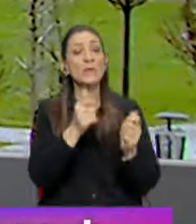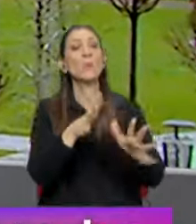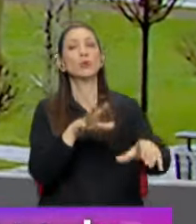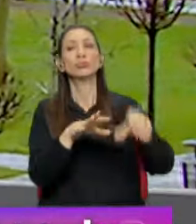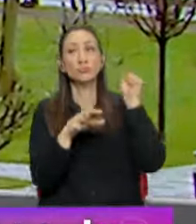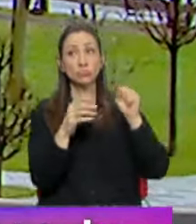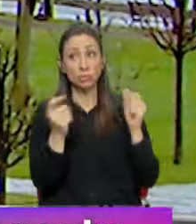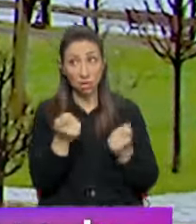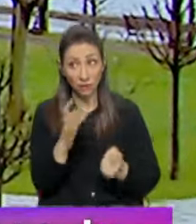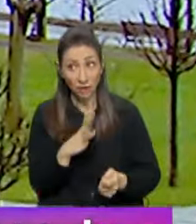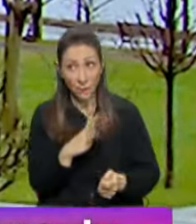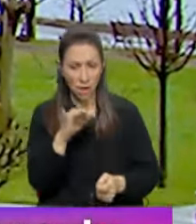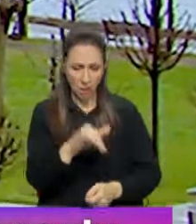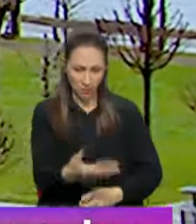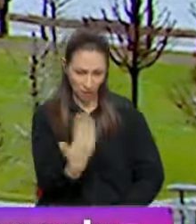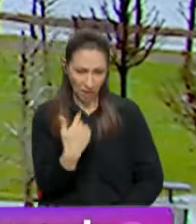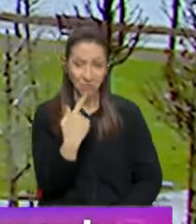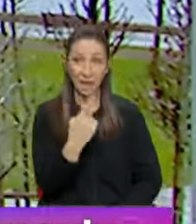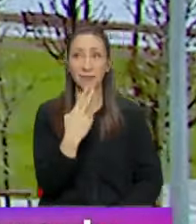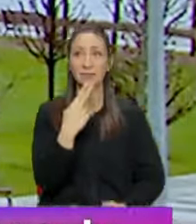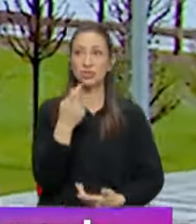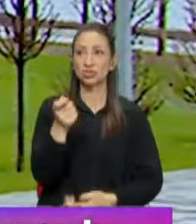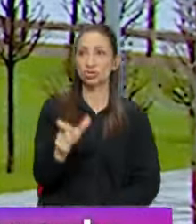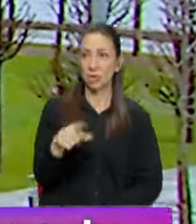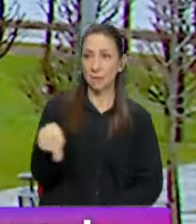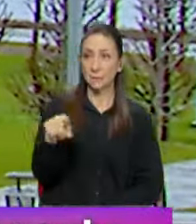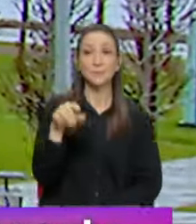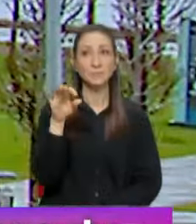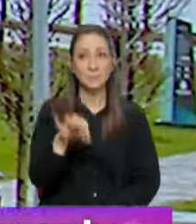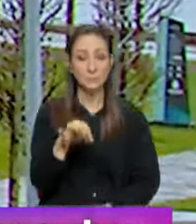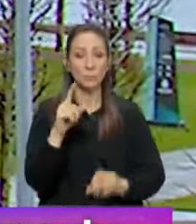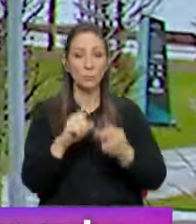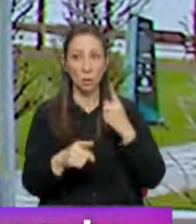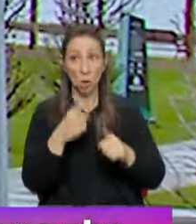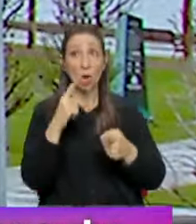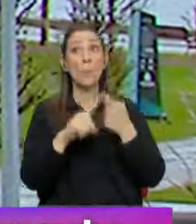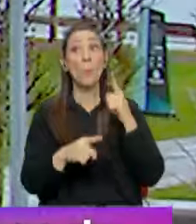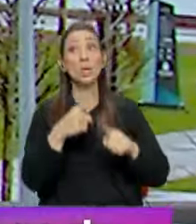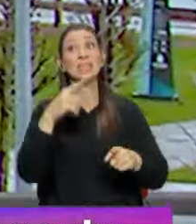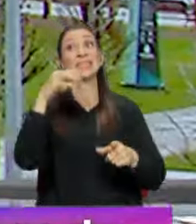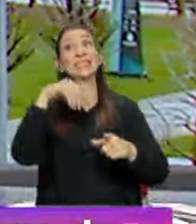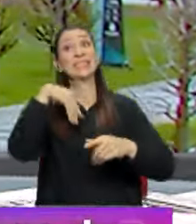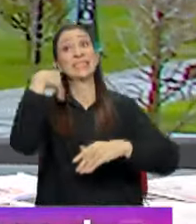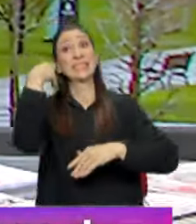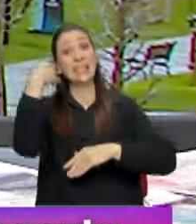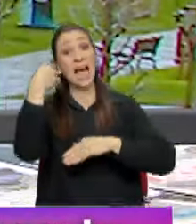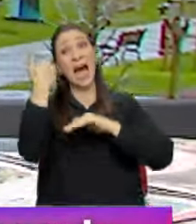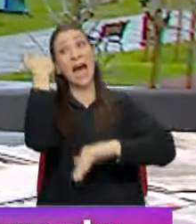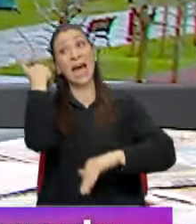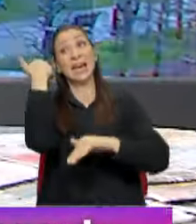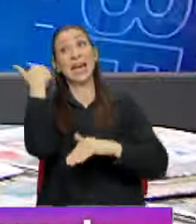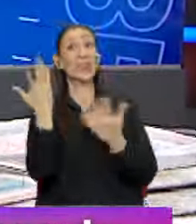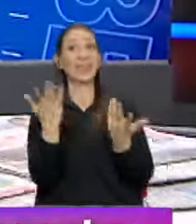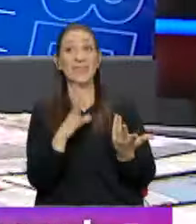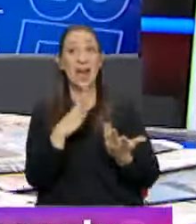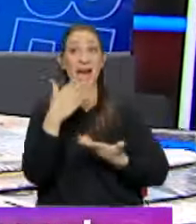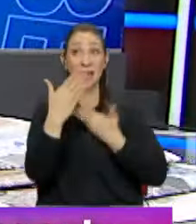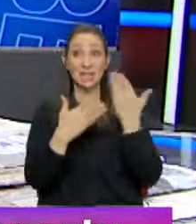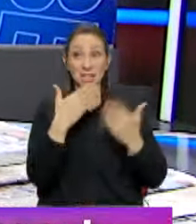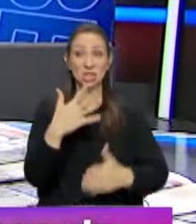mı var acaba? Verin bizim hakkımızı diyen kadın işçiler. Şimdi siyaset, siyasetin arka odalarını